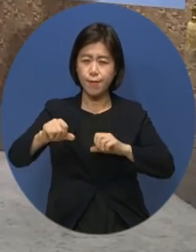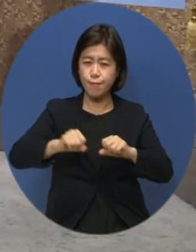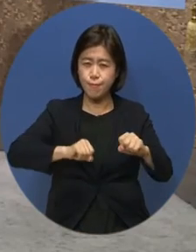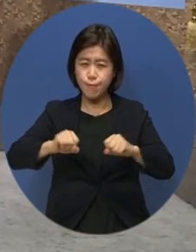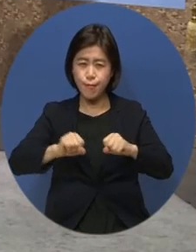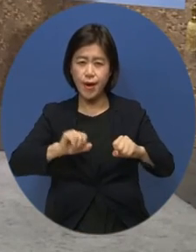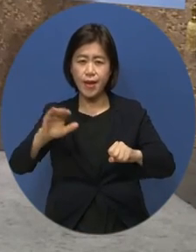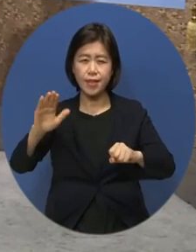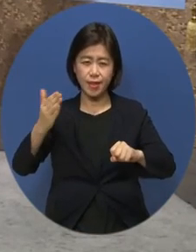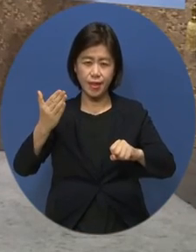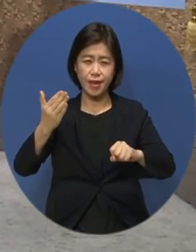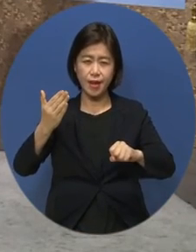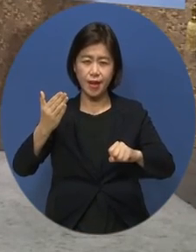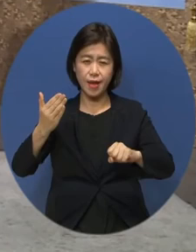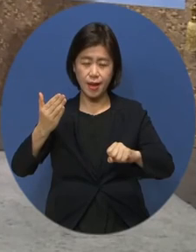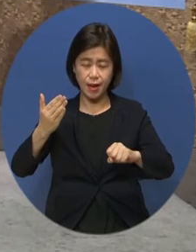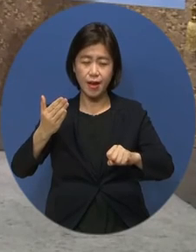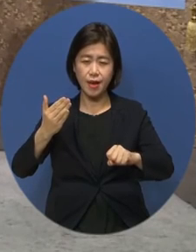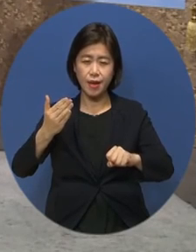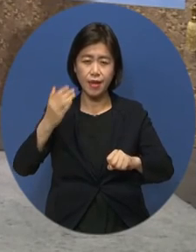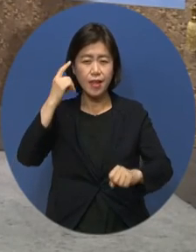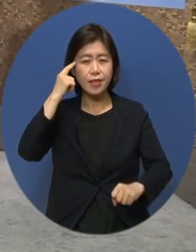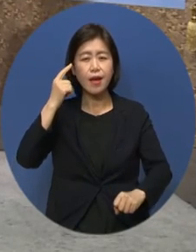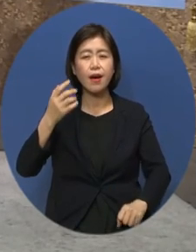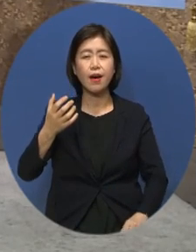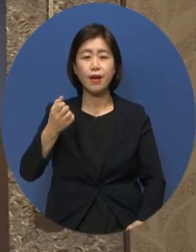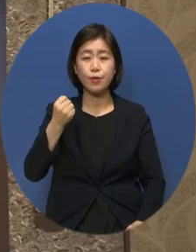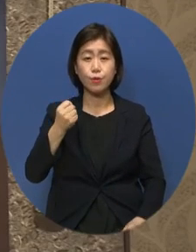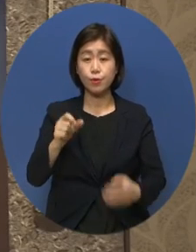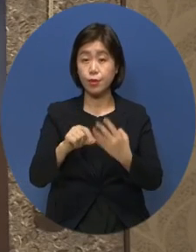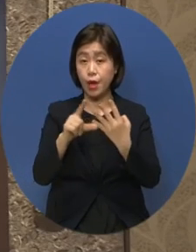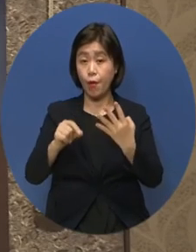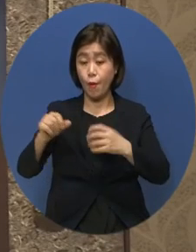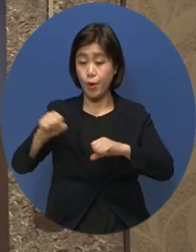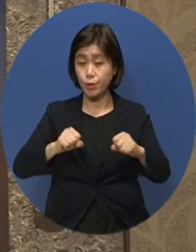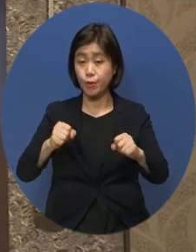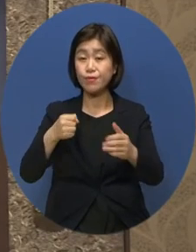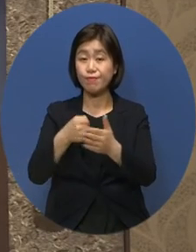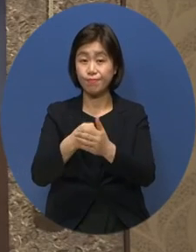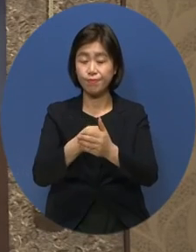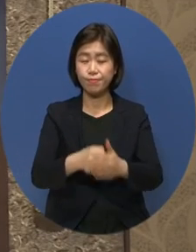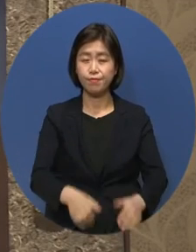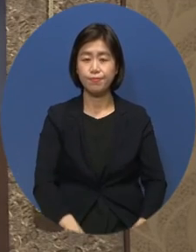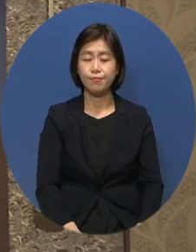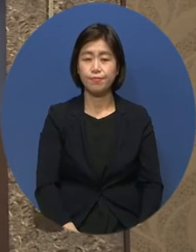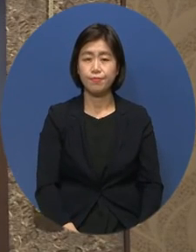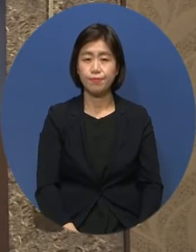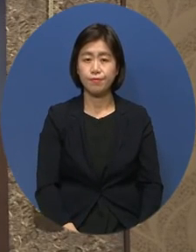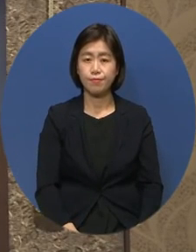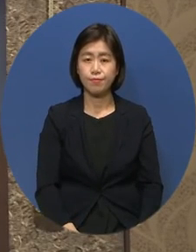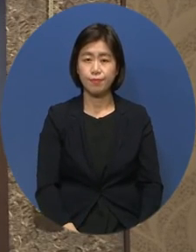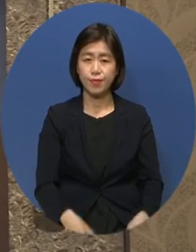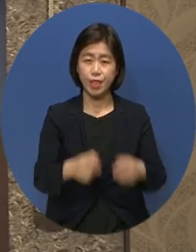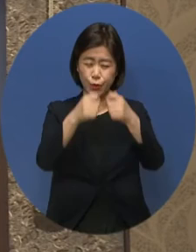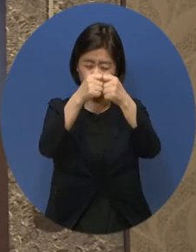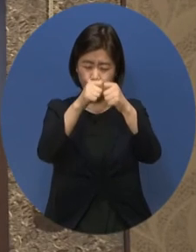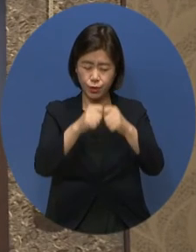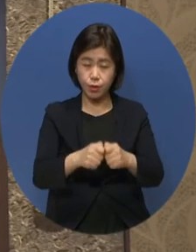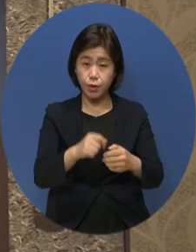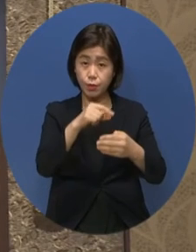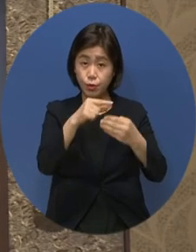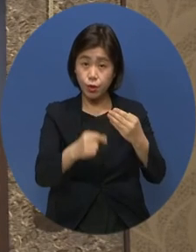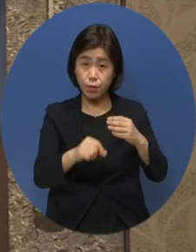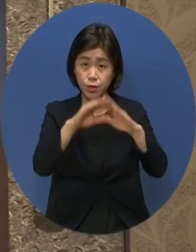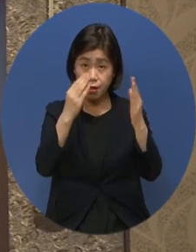모범 언 스 이렇게 그런 달로 점상 했습니다 4 아 그래서 뭐 구체적인 프로그램을 제가 다